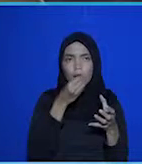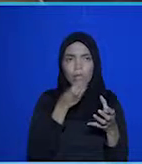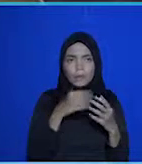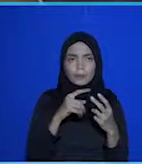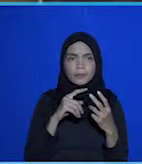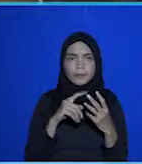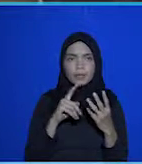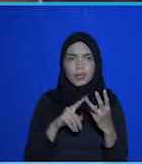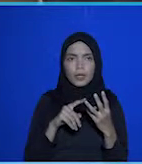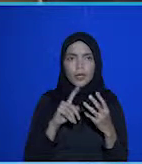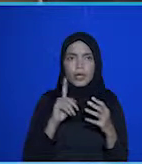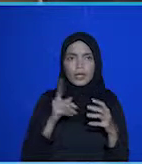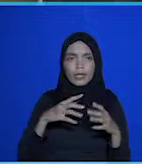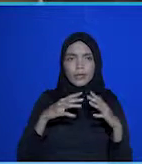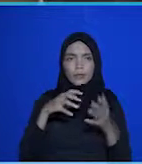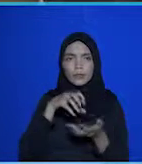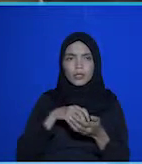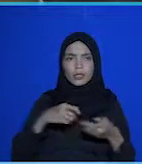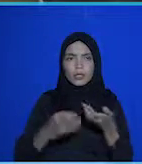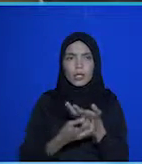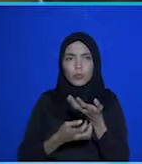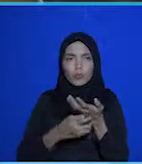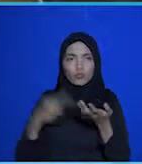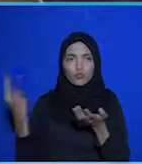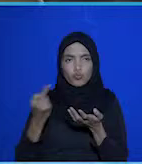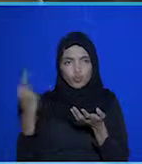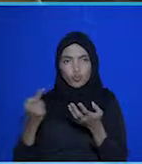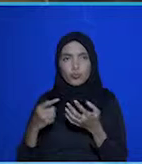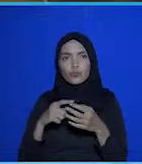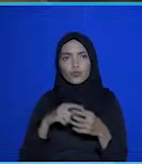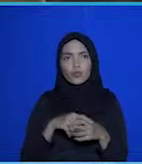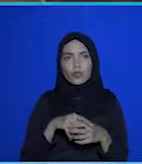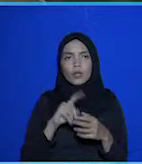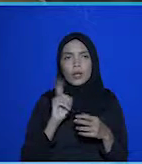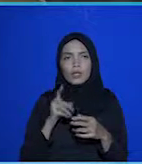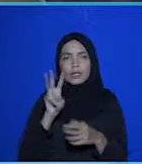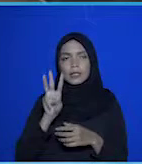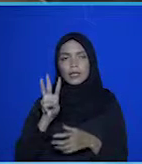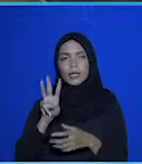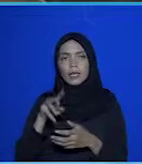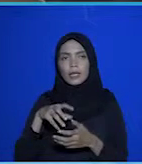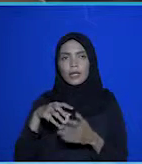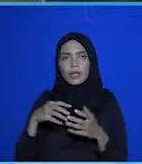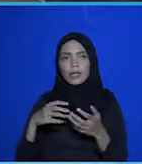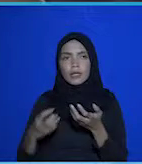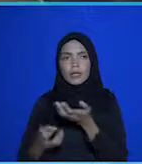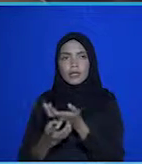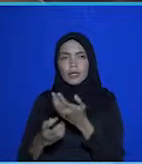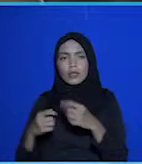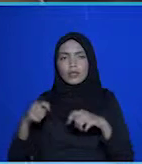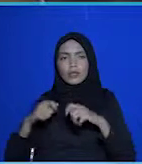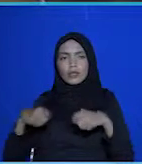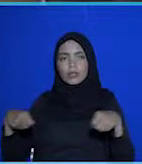dapur umum lapangan dan 3 titik dapur air yang memproduksi 27.000 bungkus per